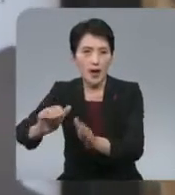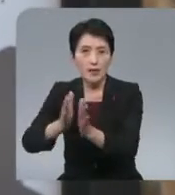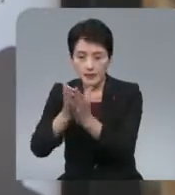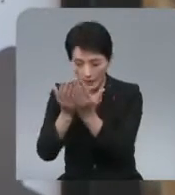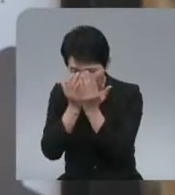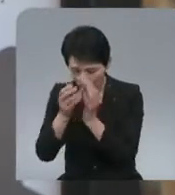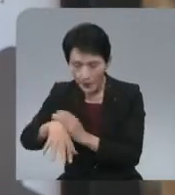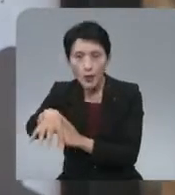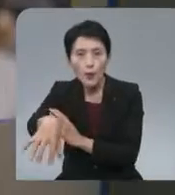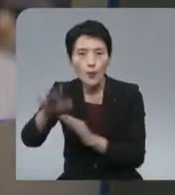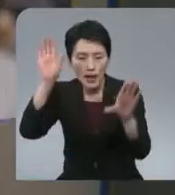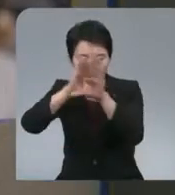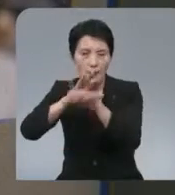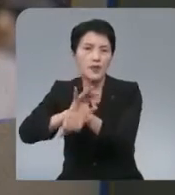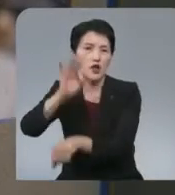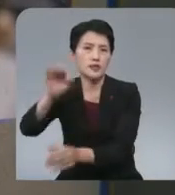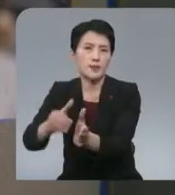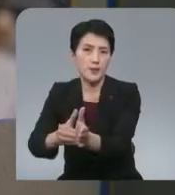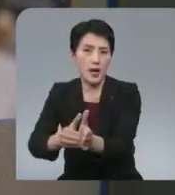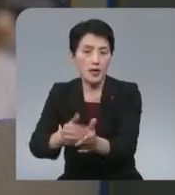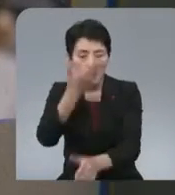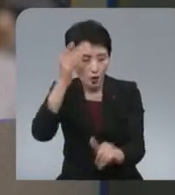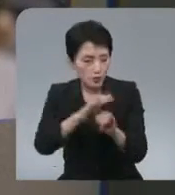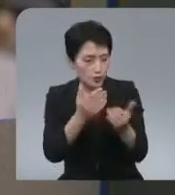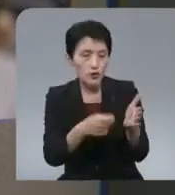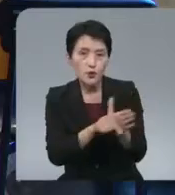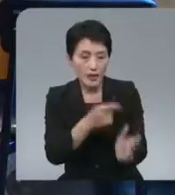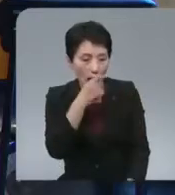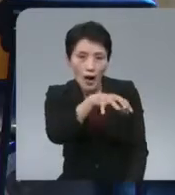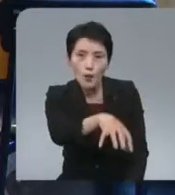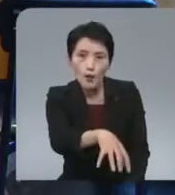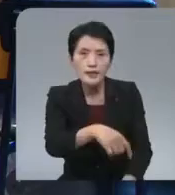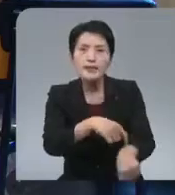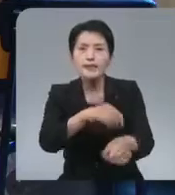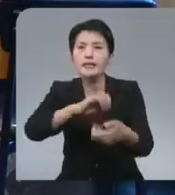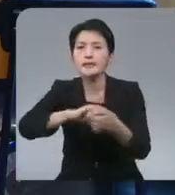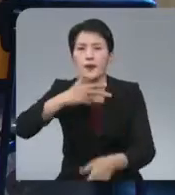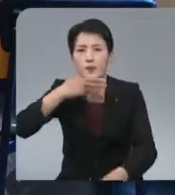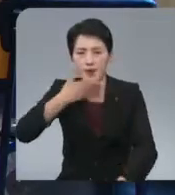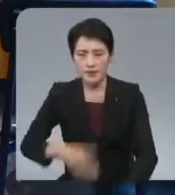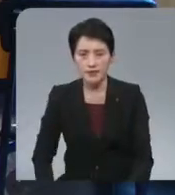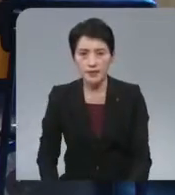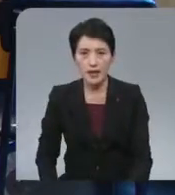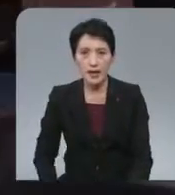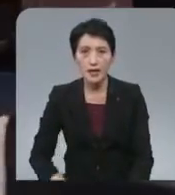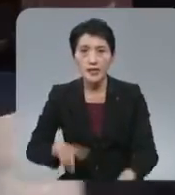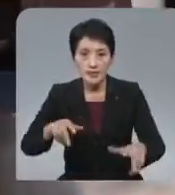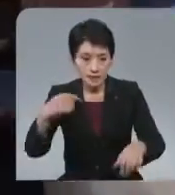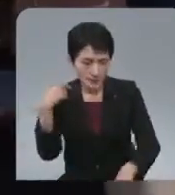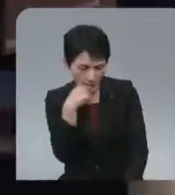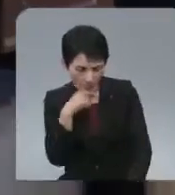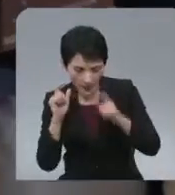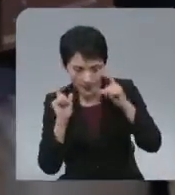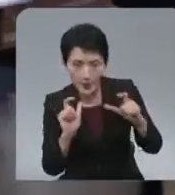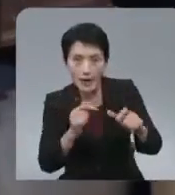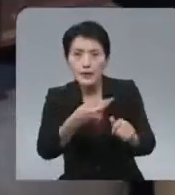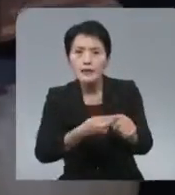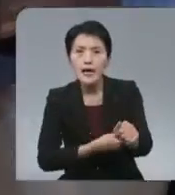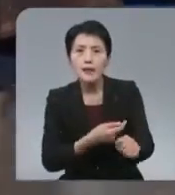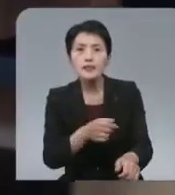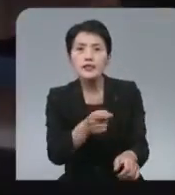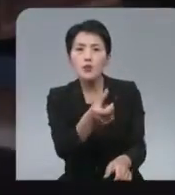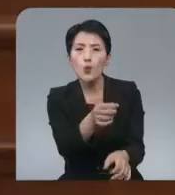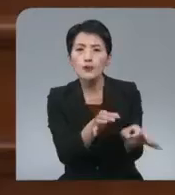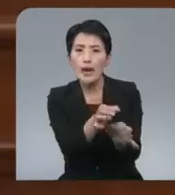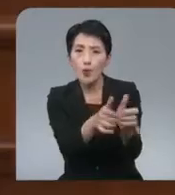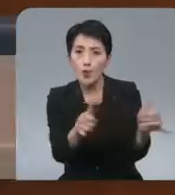доставку предприятии общественного питания бары ночные клубы и могут принимать посетителей только до 21 часа